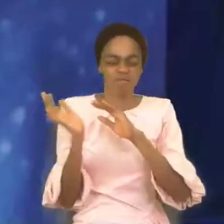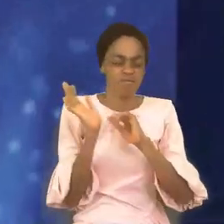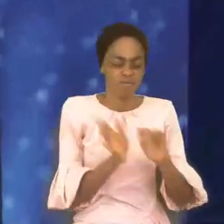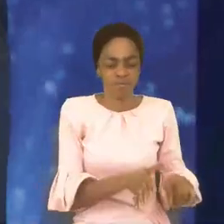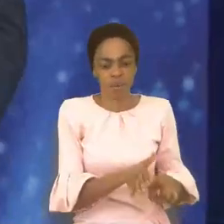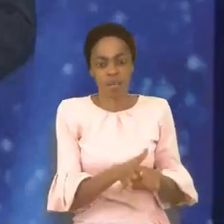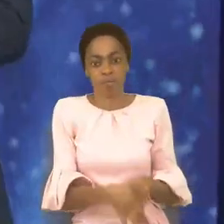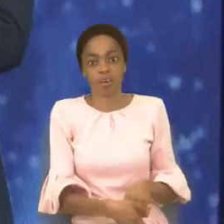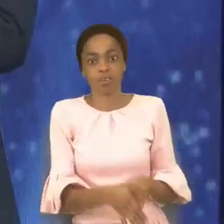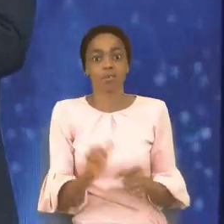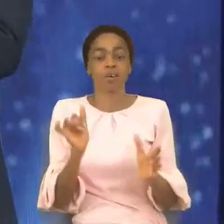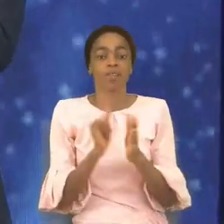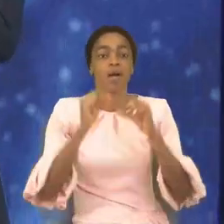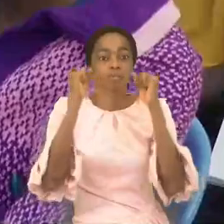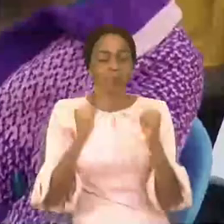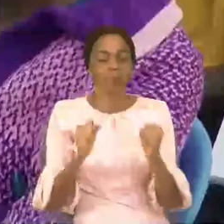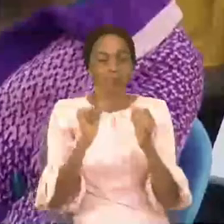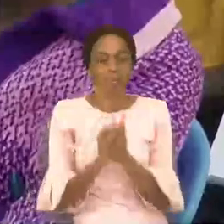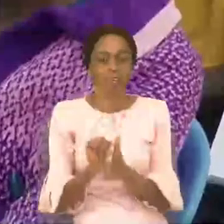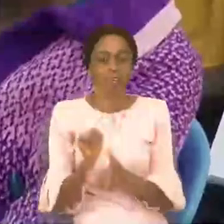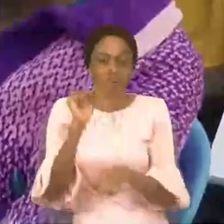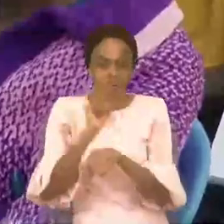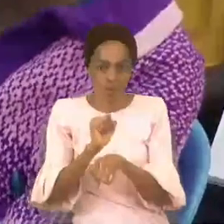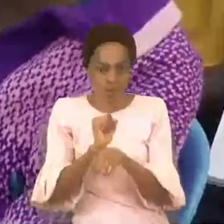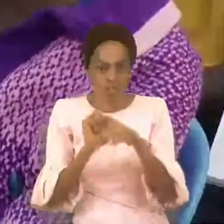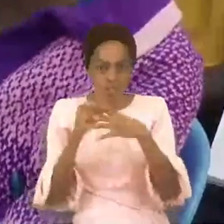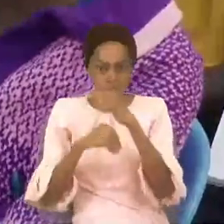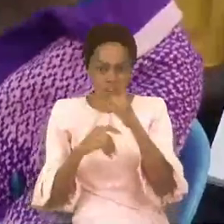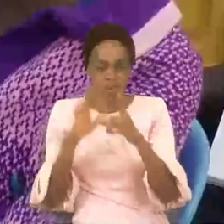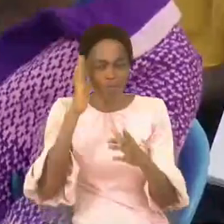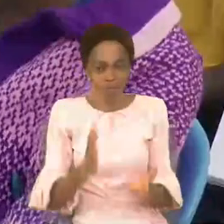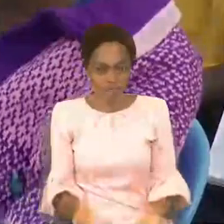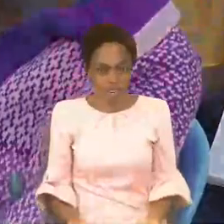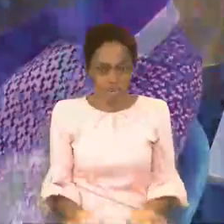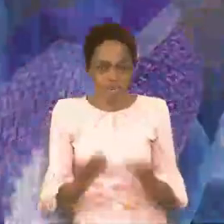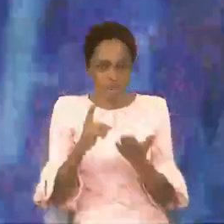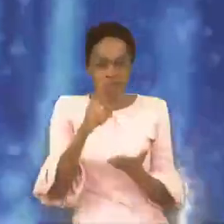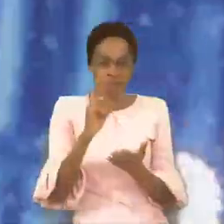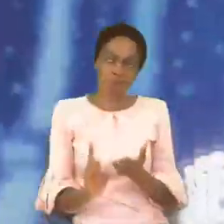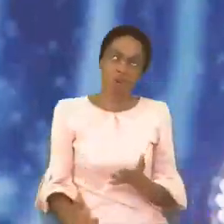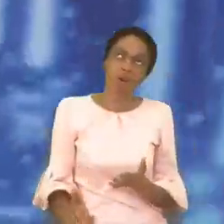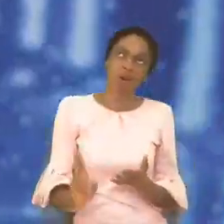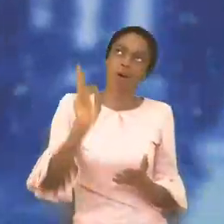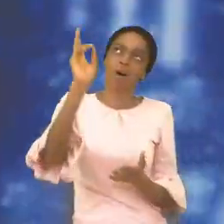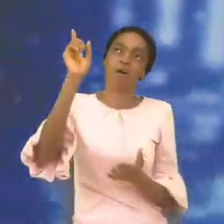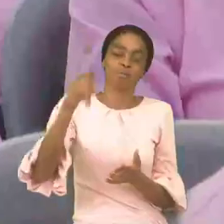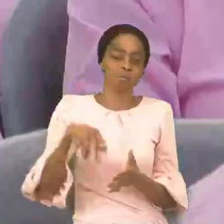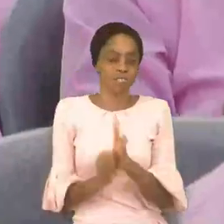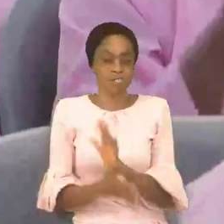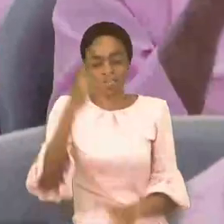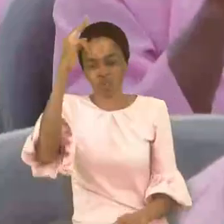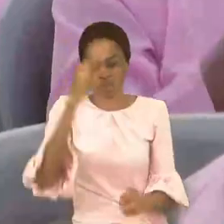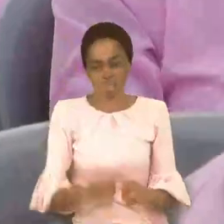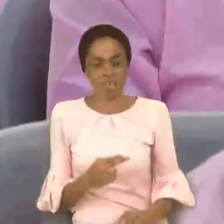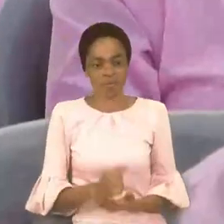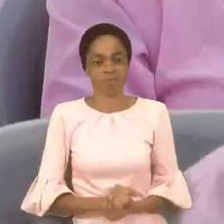t'oublier. La puissance qui agit en toi va t'élever au nom de